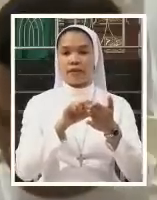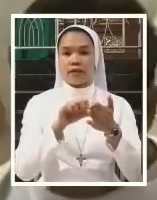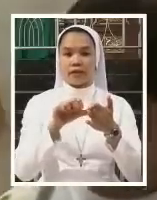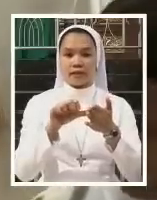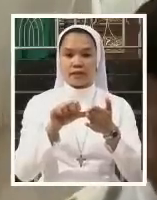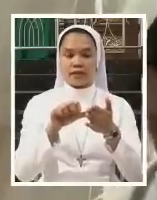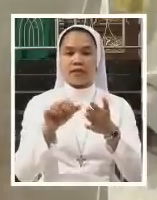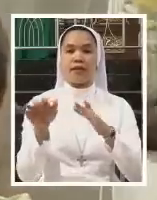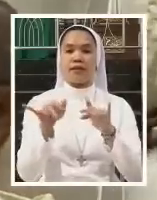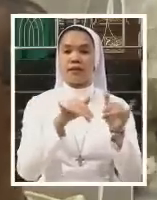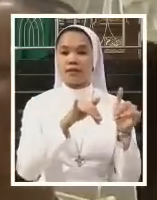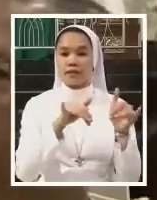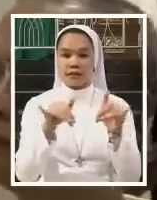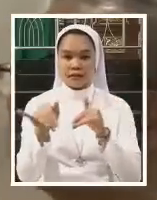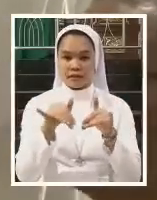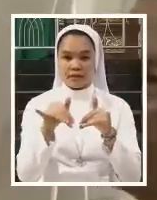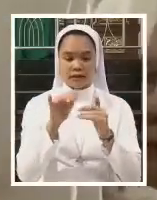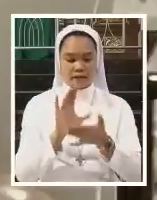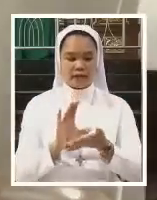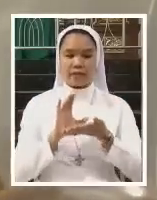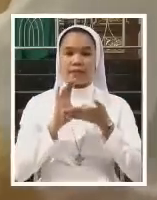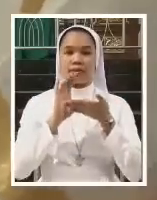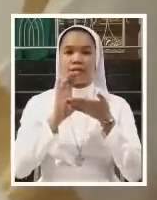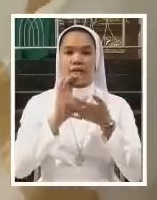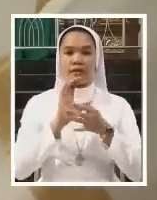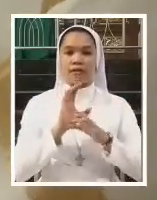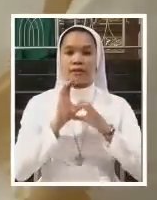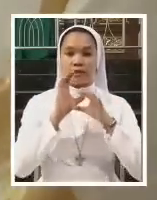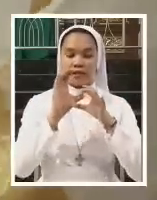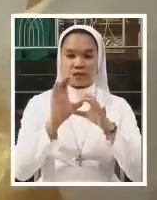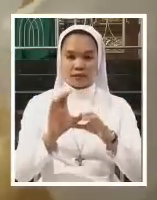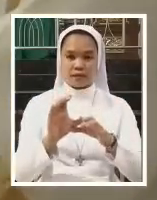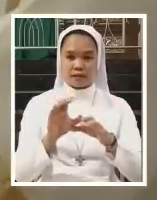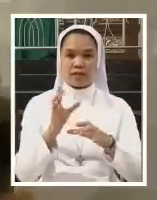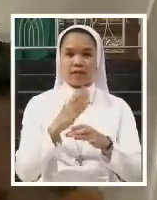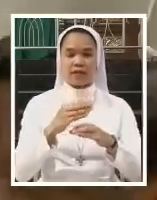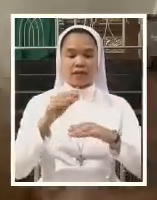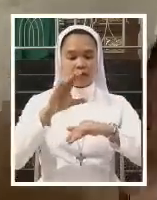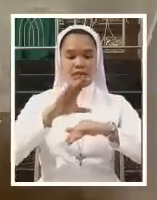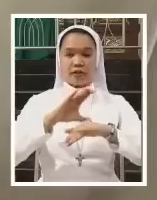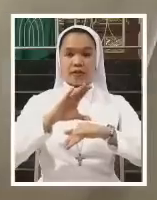siring man sa pagkonsagrakan altar asin simbahan.